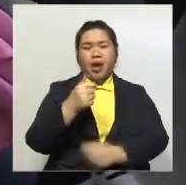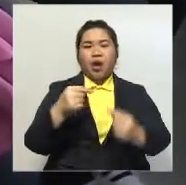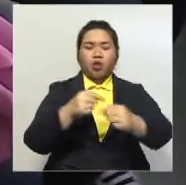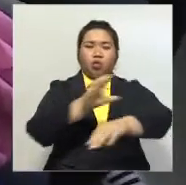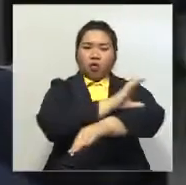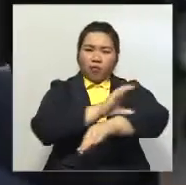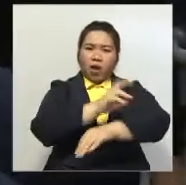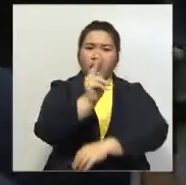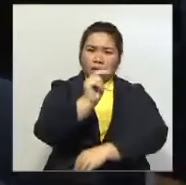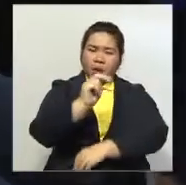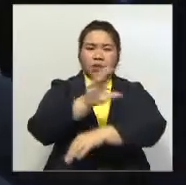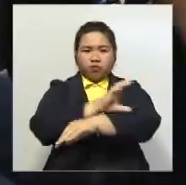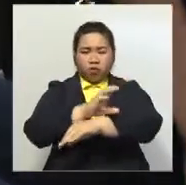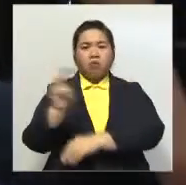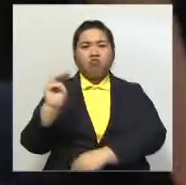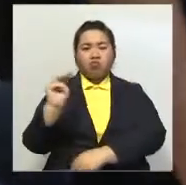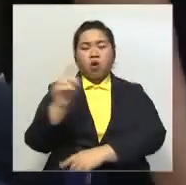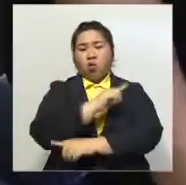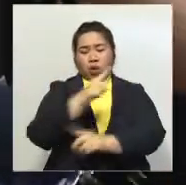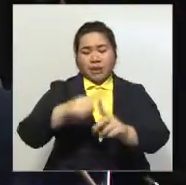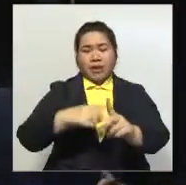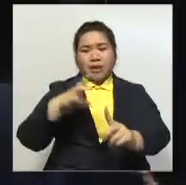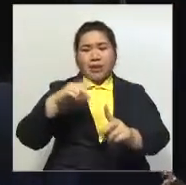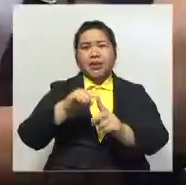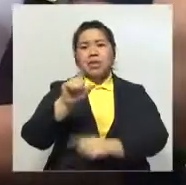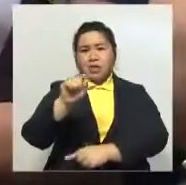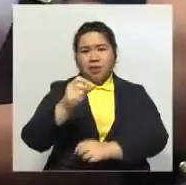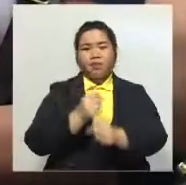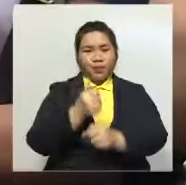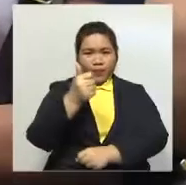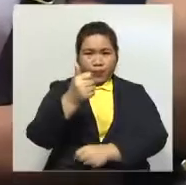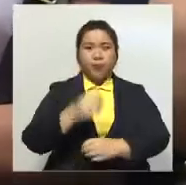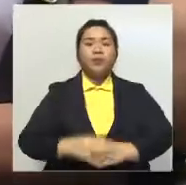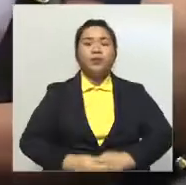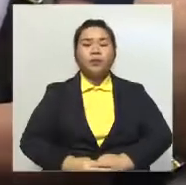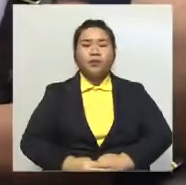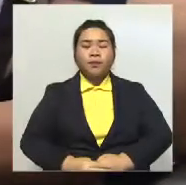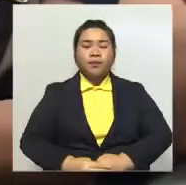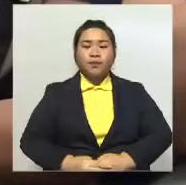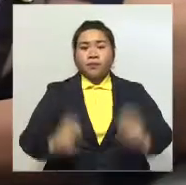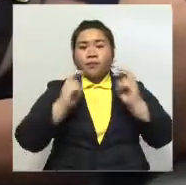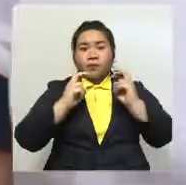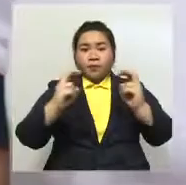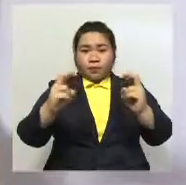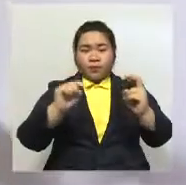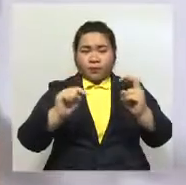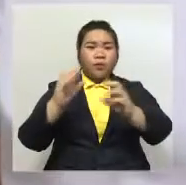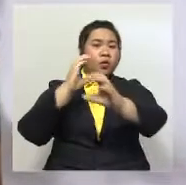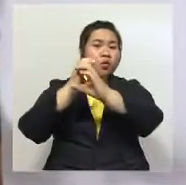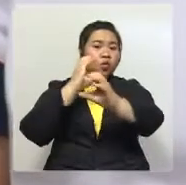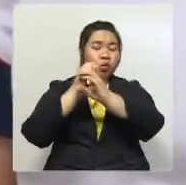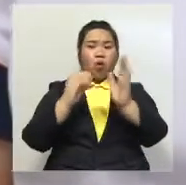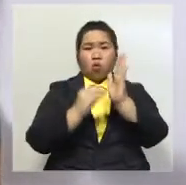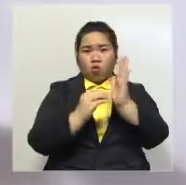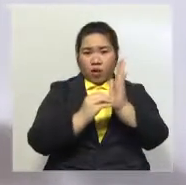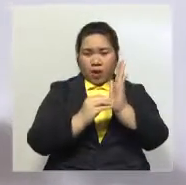าสายสีน้ำเงินและสายสีม่วงตั้งแต่วันที่20กรกฎาคมนี้เป็นต้นไปส่วน Airport Link ขอสมก.รถไฟฟ้า